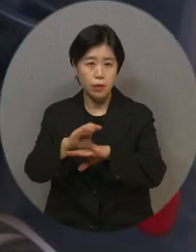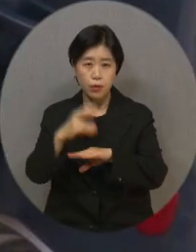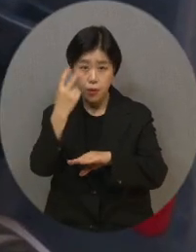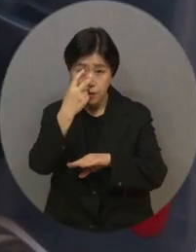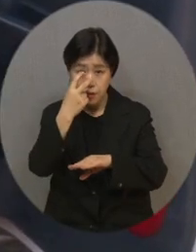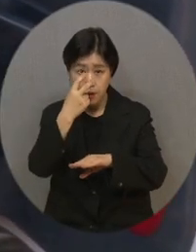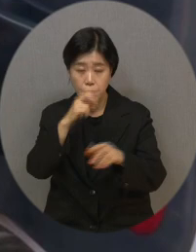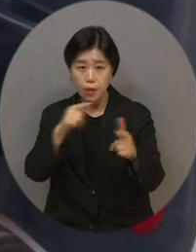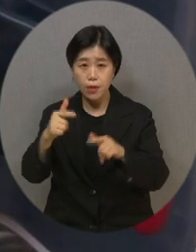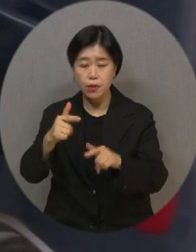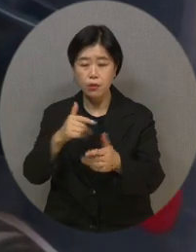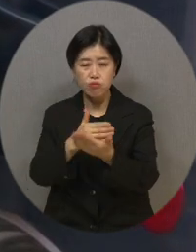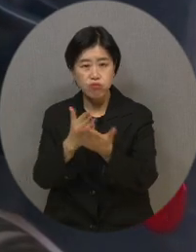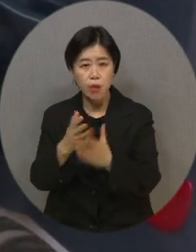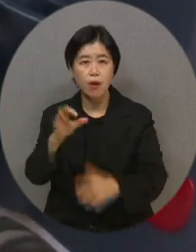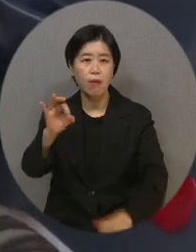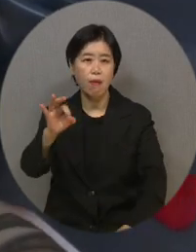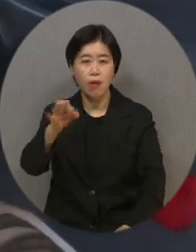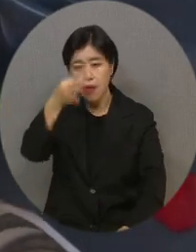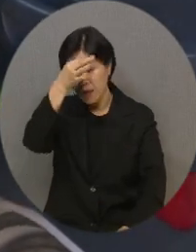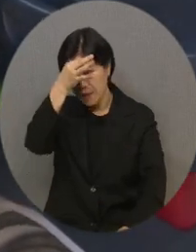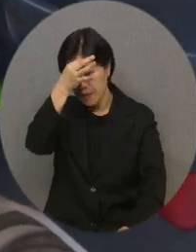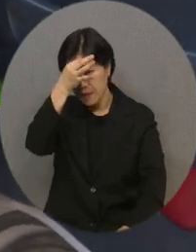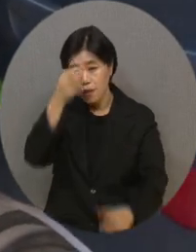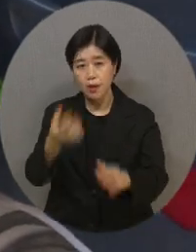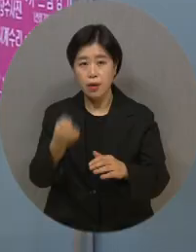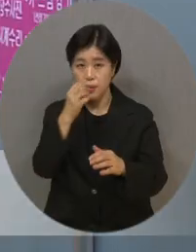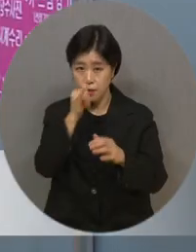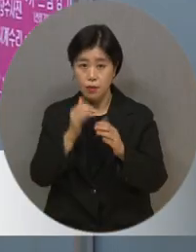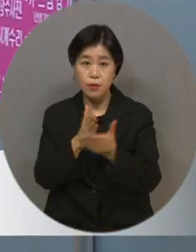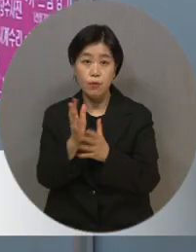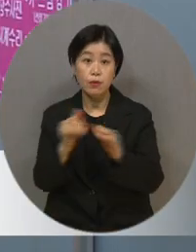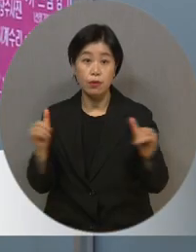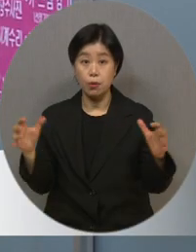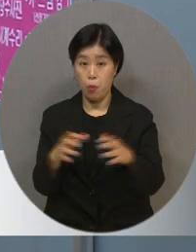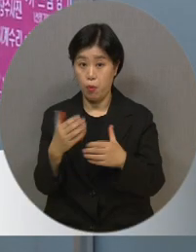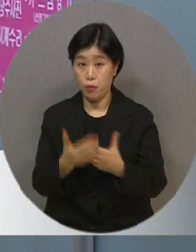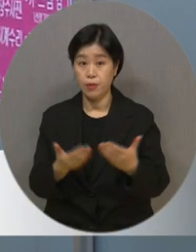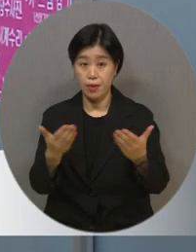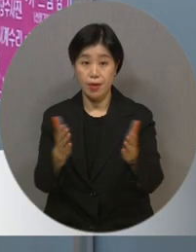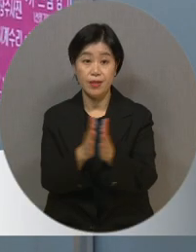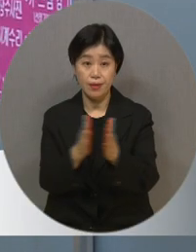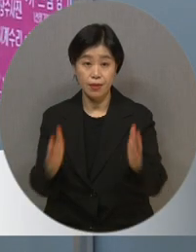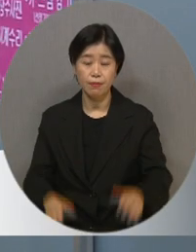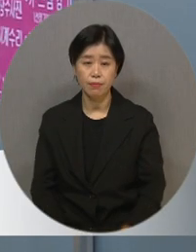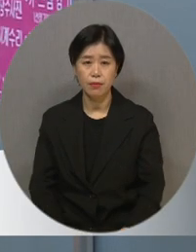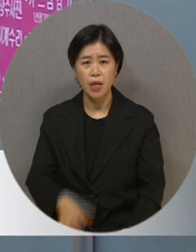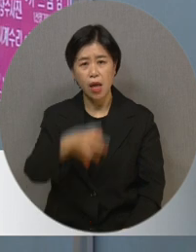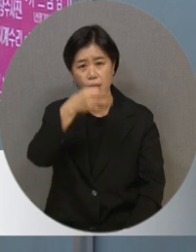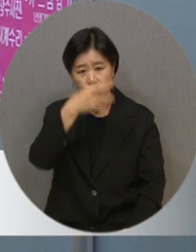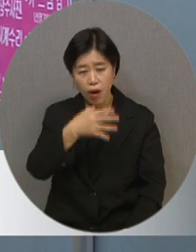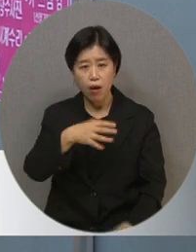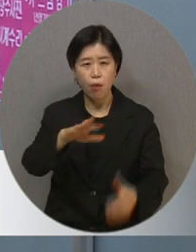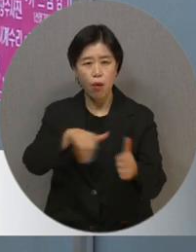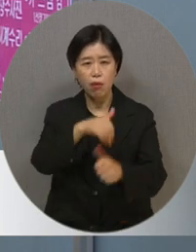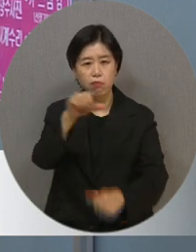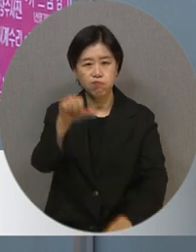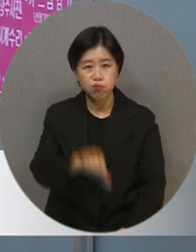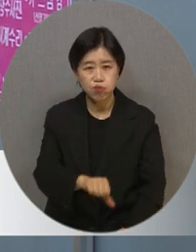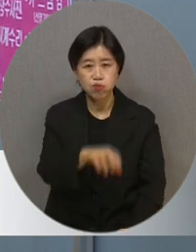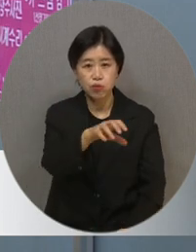전문 기능인들이 봉사활동을 위해 모였습니다. 힘들고 낙후된 곳에 계신 어르신들을 모시고